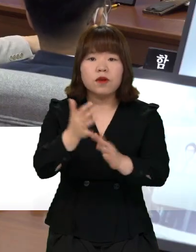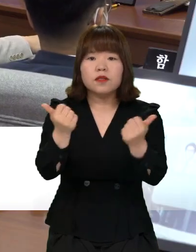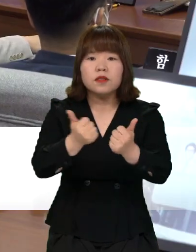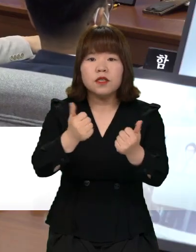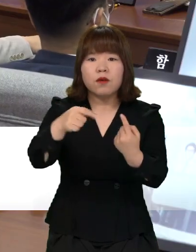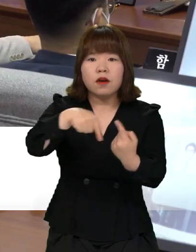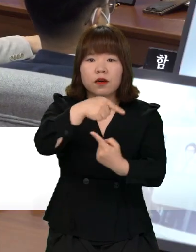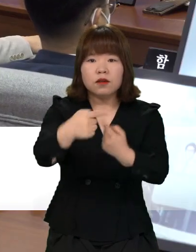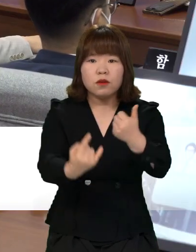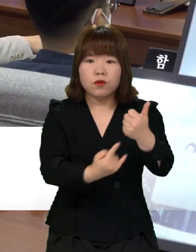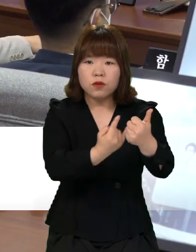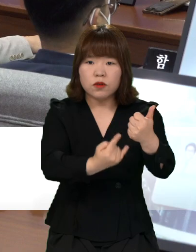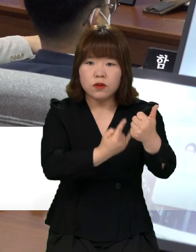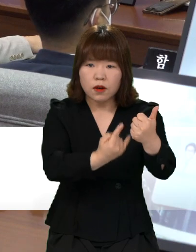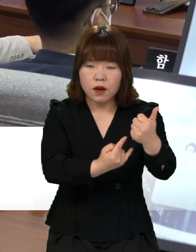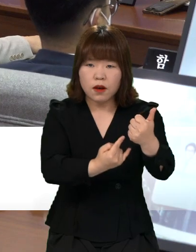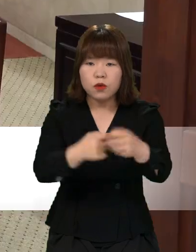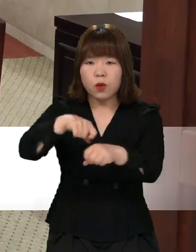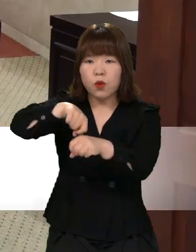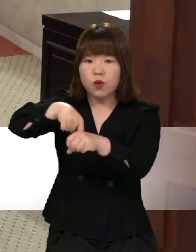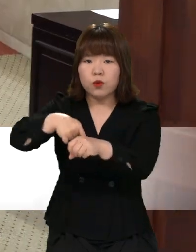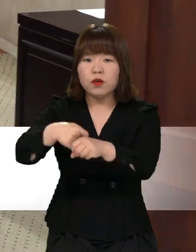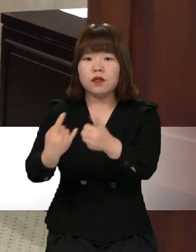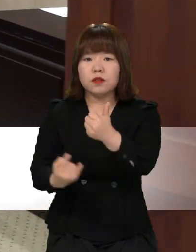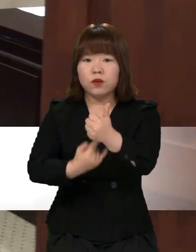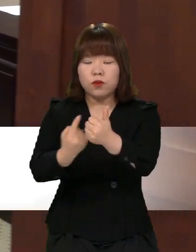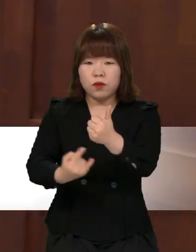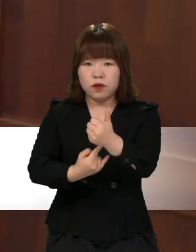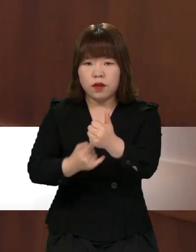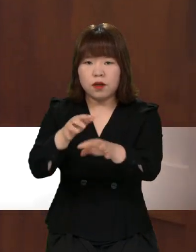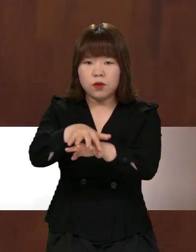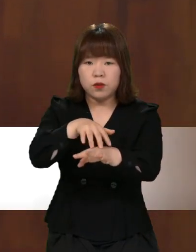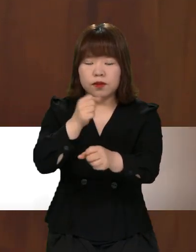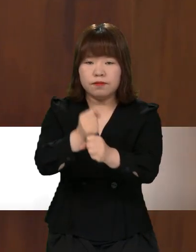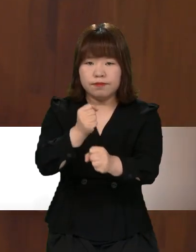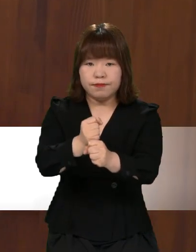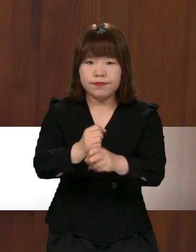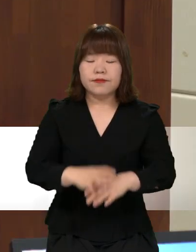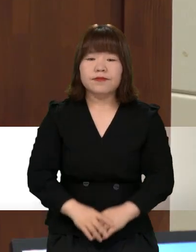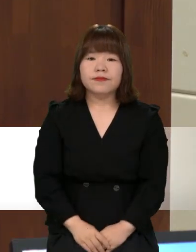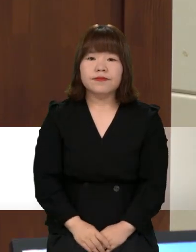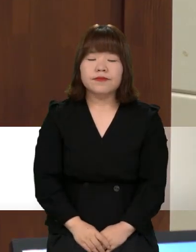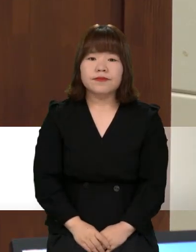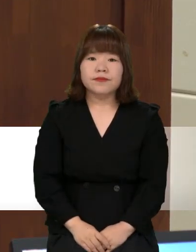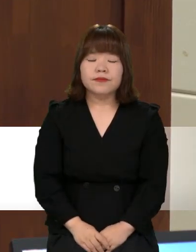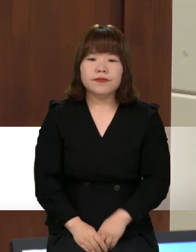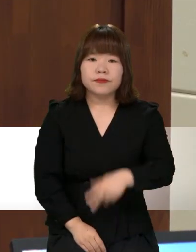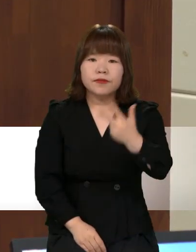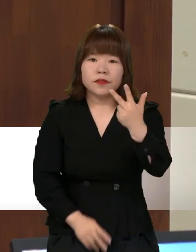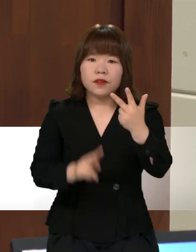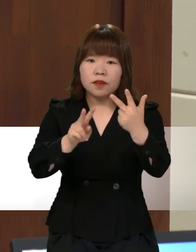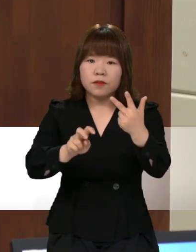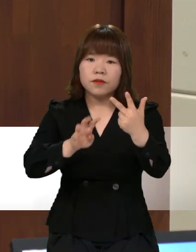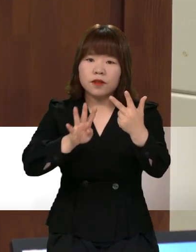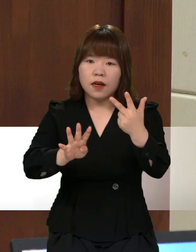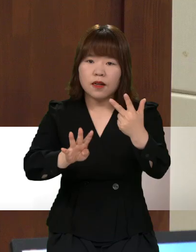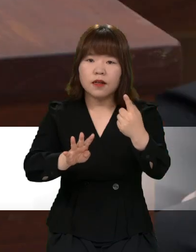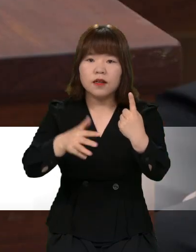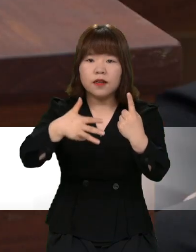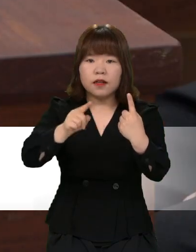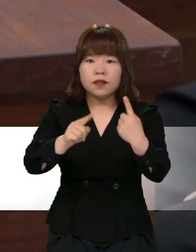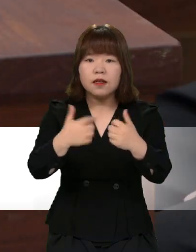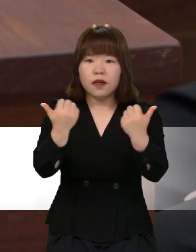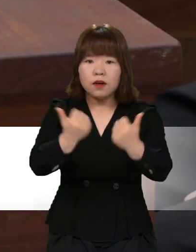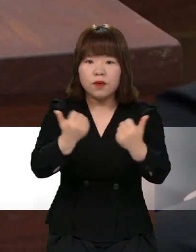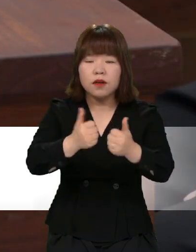후반기 포항시 회 의회운영 위원회와 윤리 특별 위원회를 구성합니다 이해 시회는 20 14일